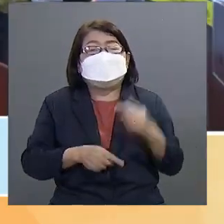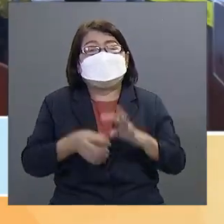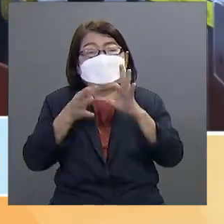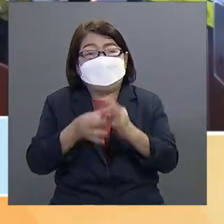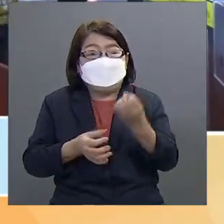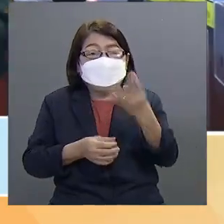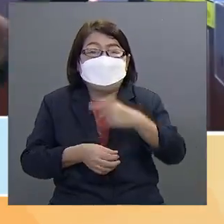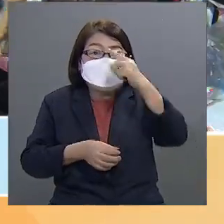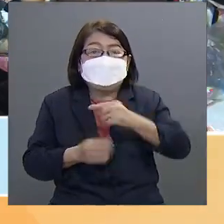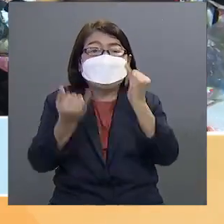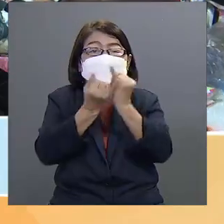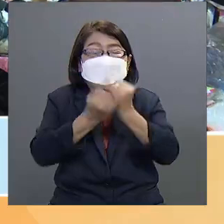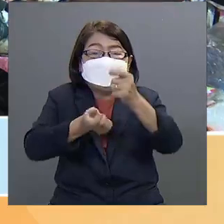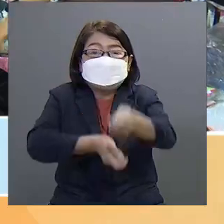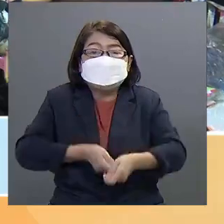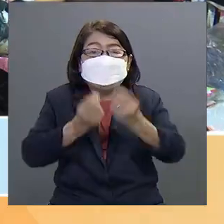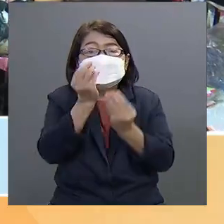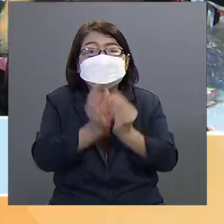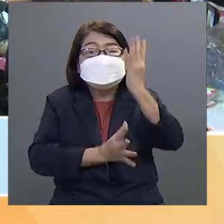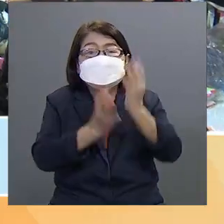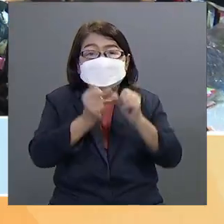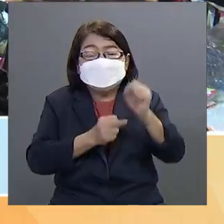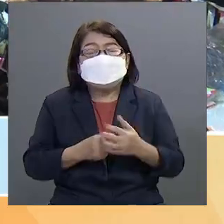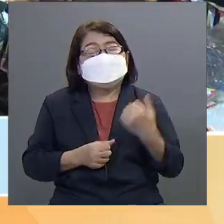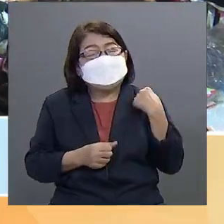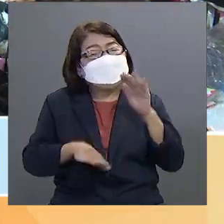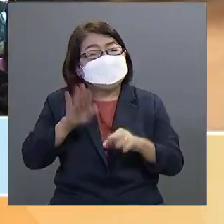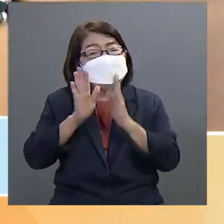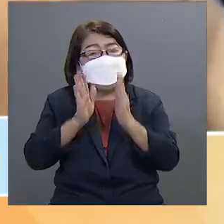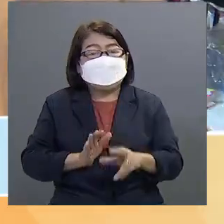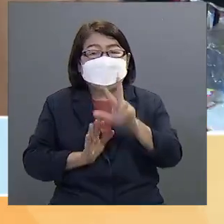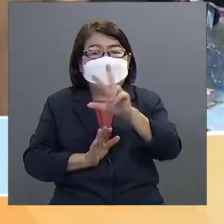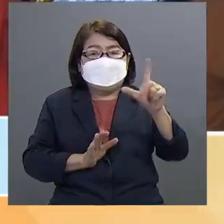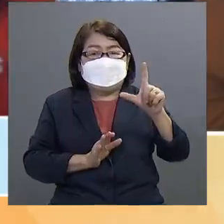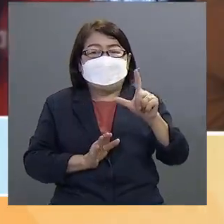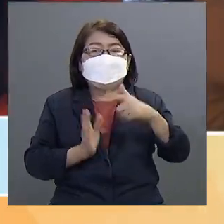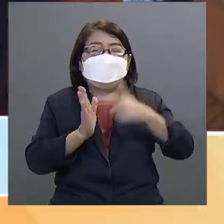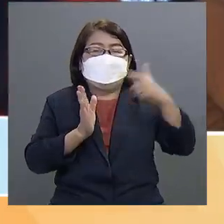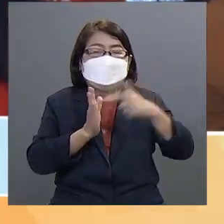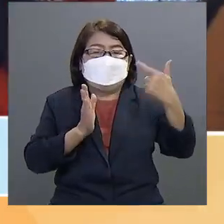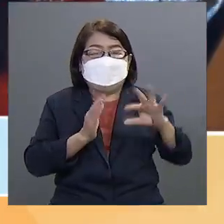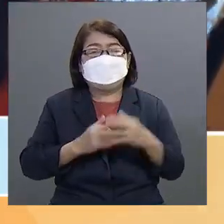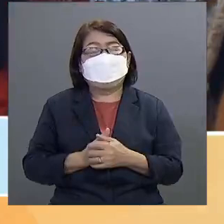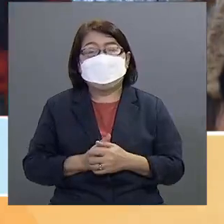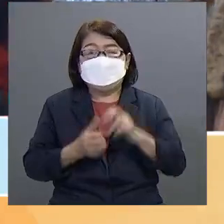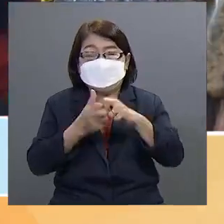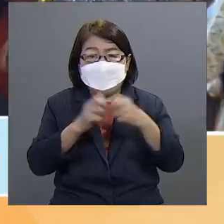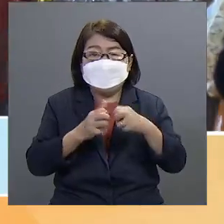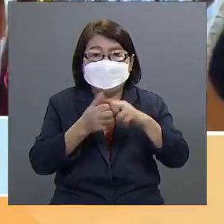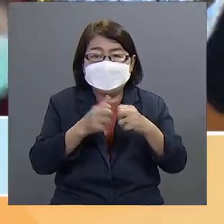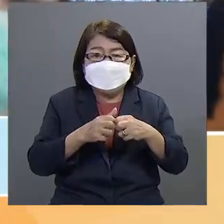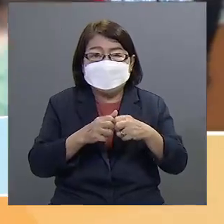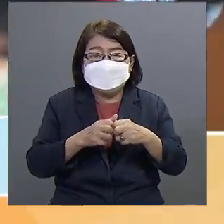ยหลักนะครับประมาณสัก3ล้านคนเนี่ยที่หายไปจากนะครับ อันนี้จะส่งผลกระทบไหมคะ นะครับทีนี้พอเปิ